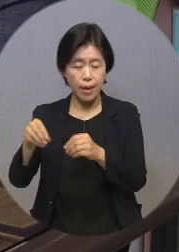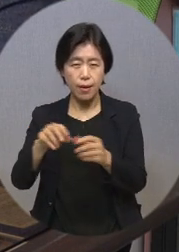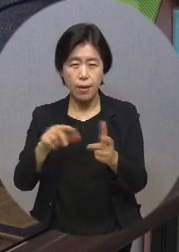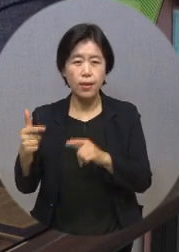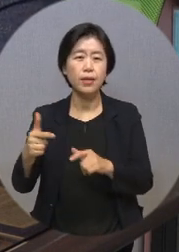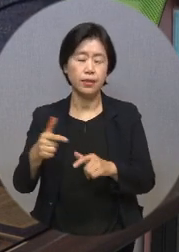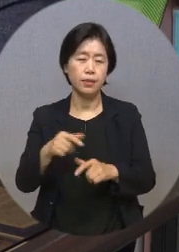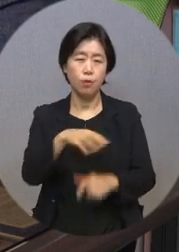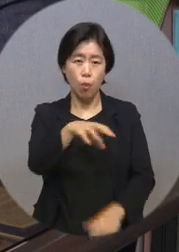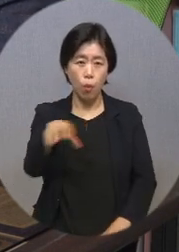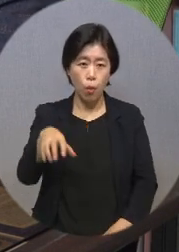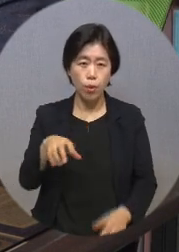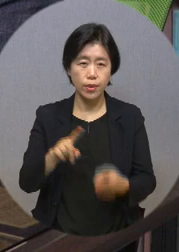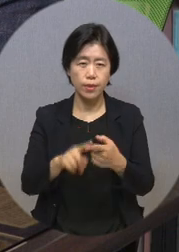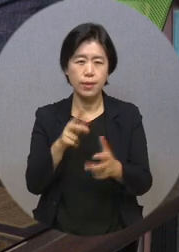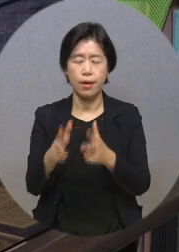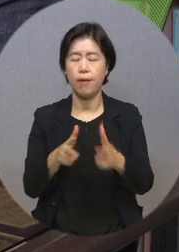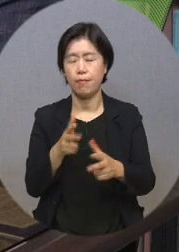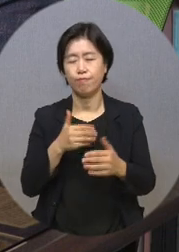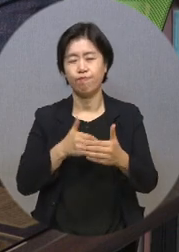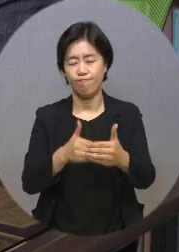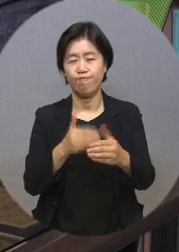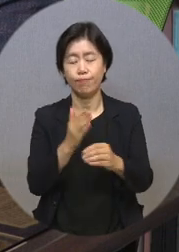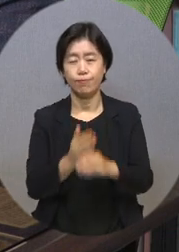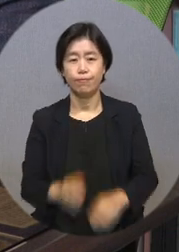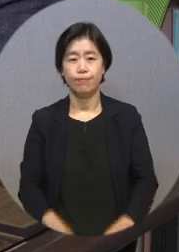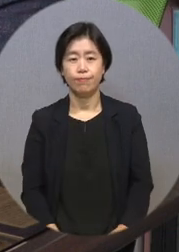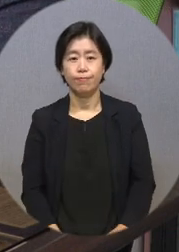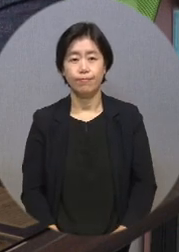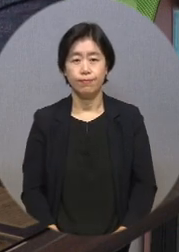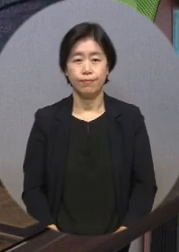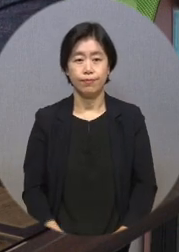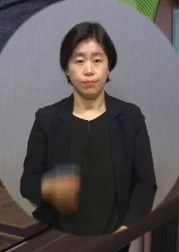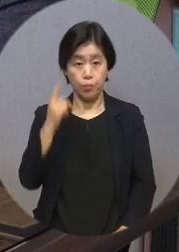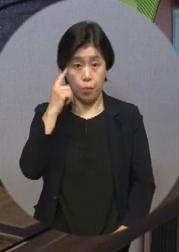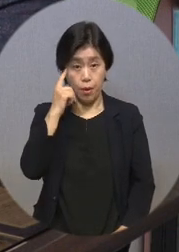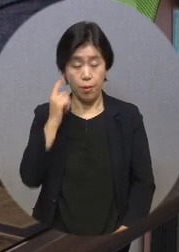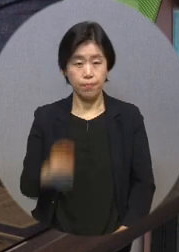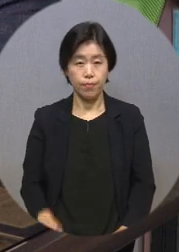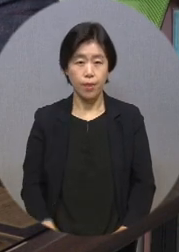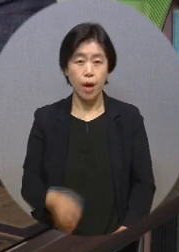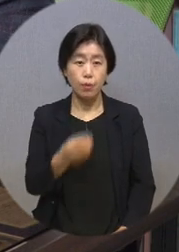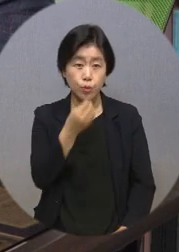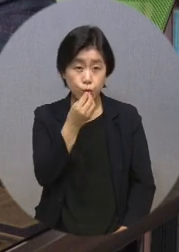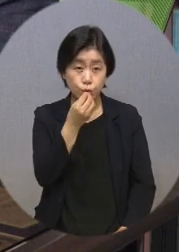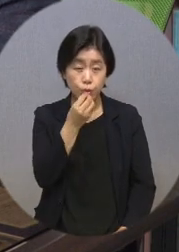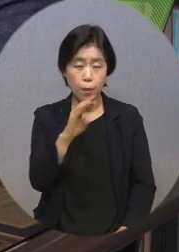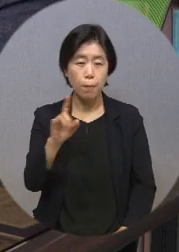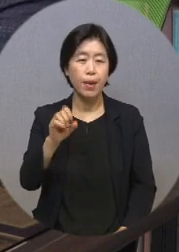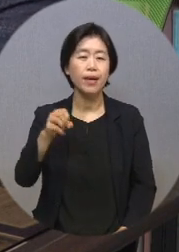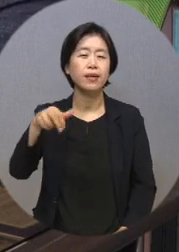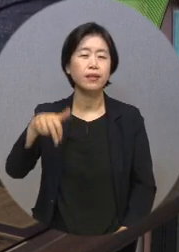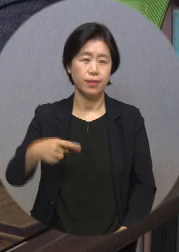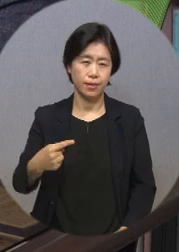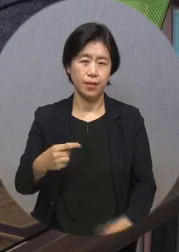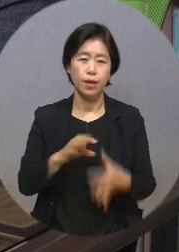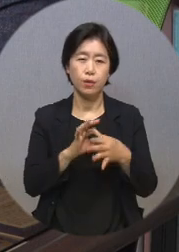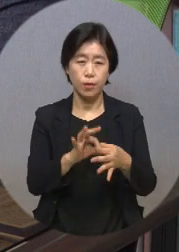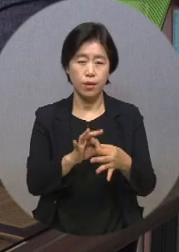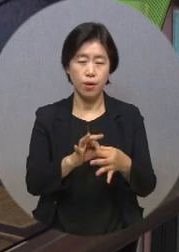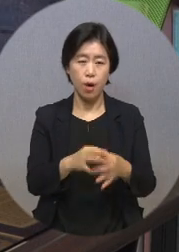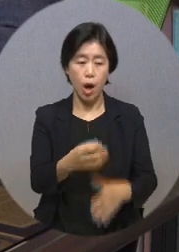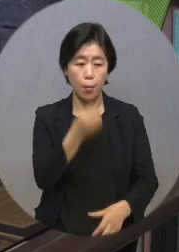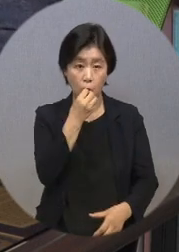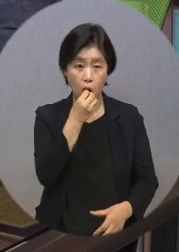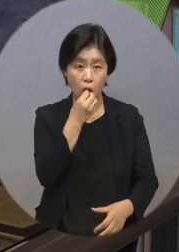활성화에 가장 그 초점을 맞추고 있습니다. 그 이유는 푸드뱅크를 통해서 더 많은 기부를 받아야